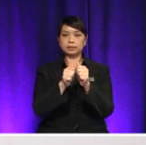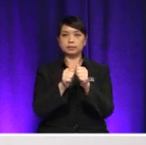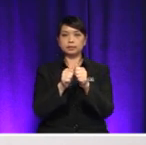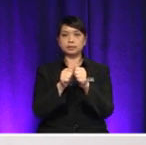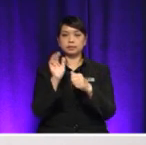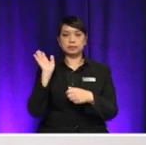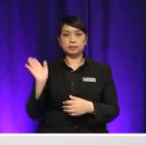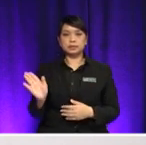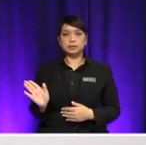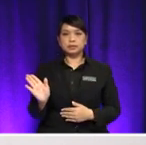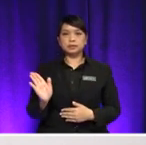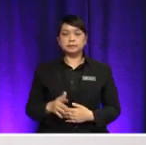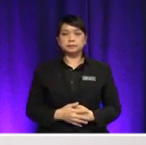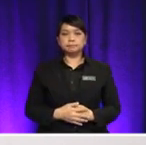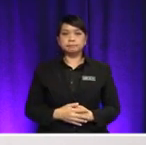oke